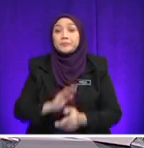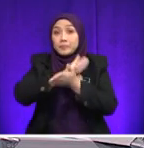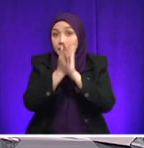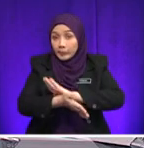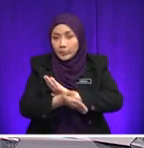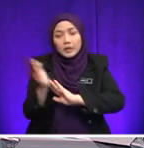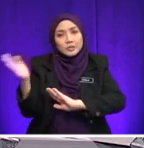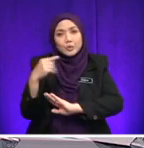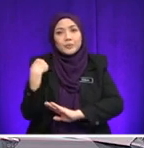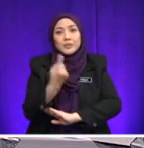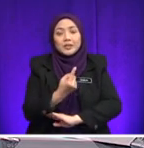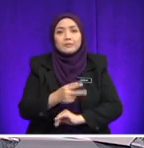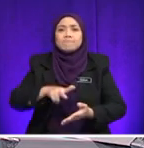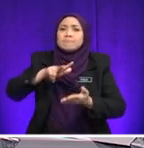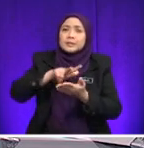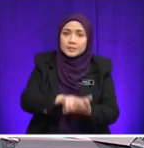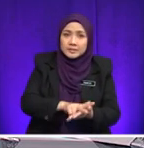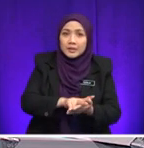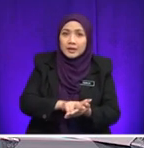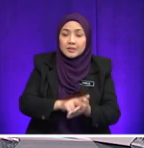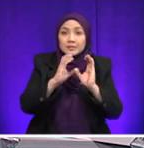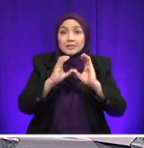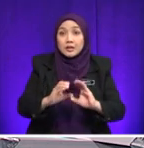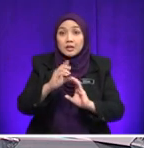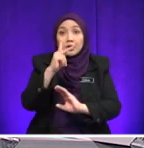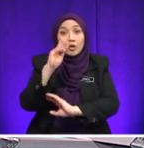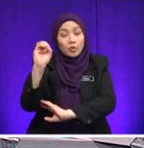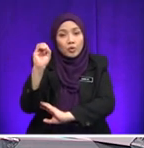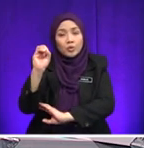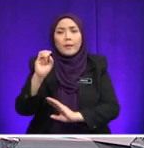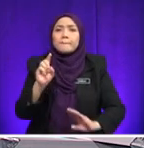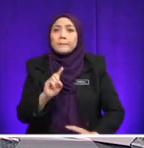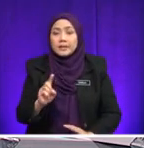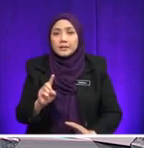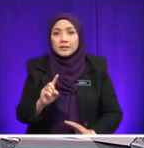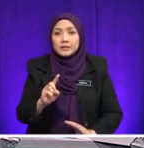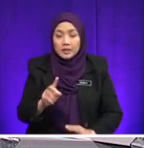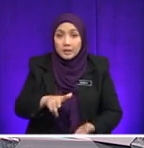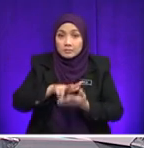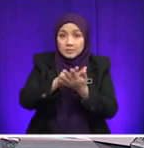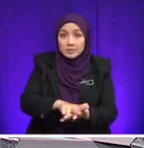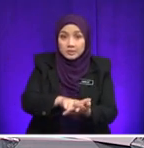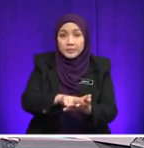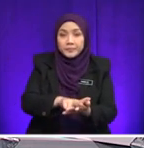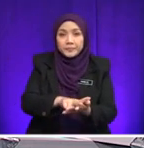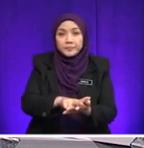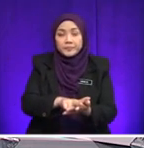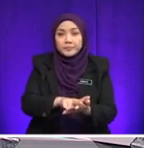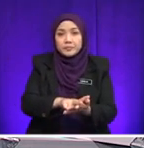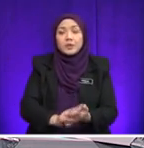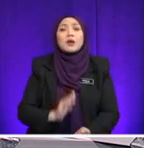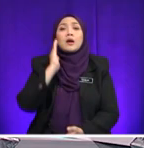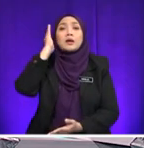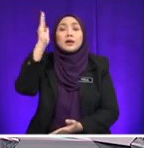Jom kita mentake betul cosinus Oke Di mana mentakes adalah kita akan